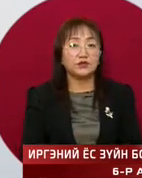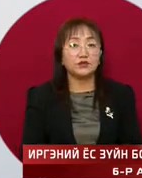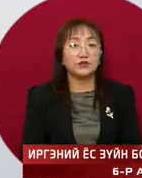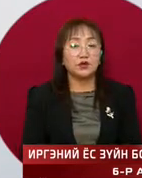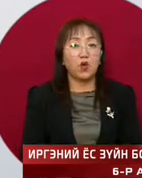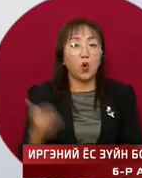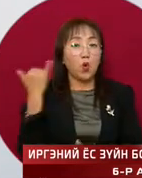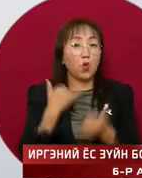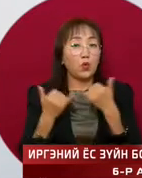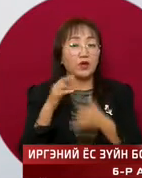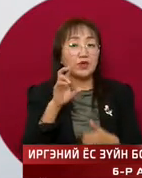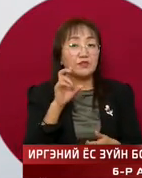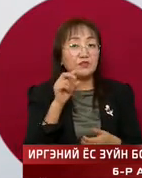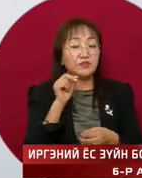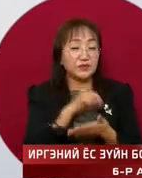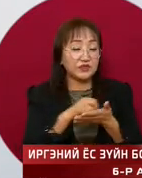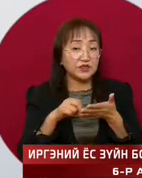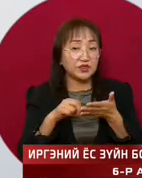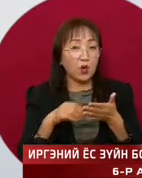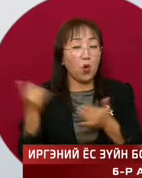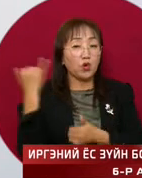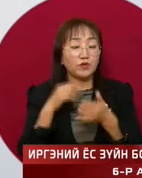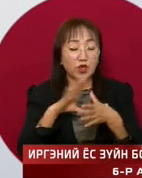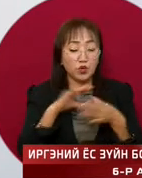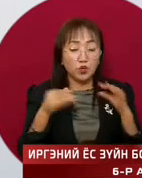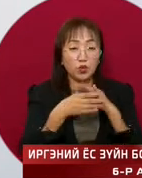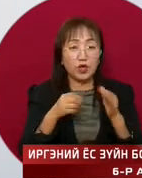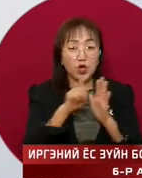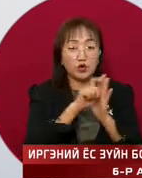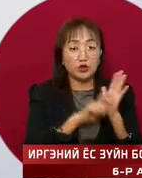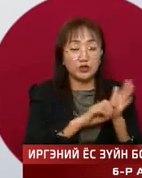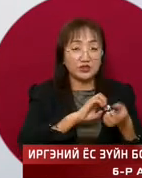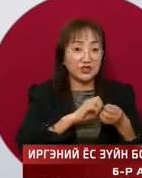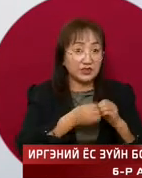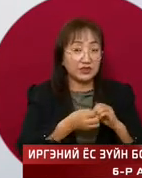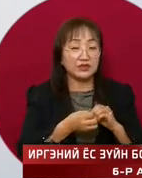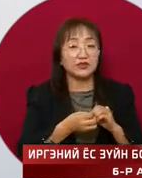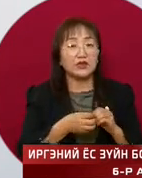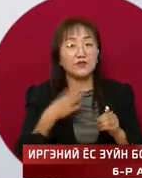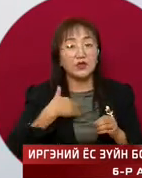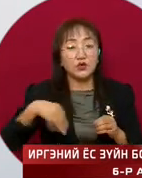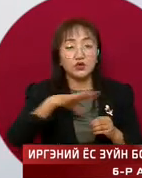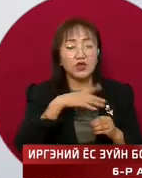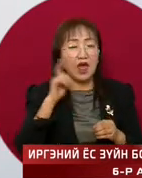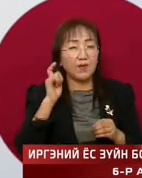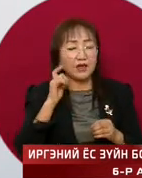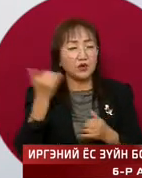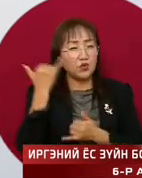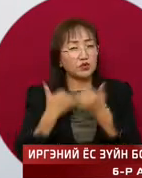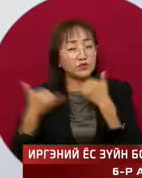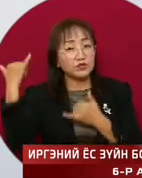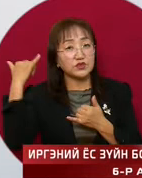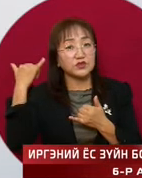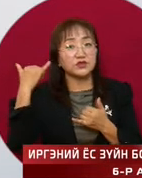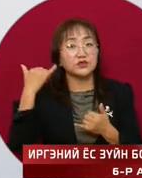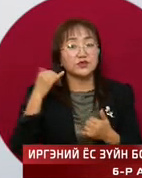Угийн бичиг удмын түүхээ хөтлөх нь өөрсдийн өвөг дээдэс садан төрөл тэдний ажил үйлс